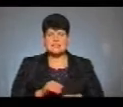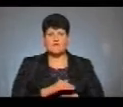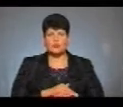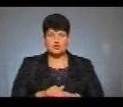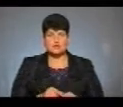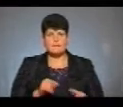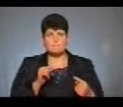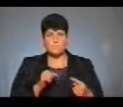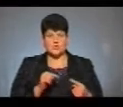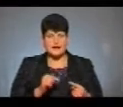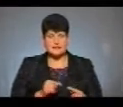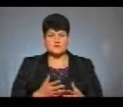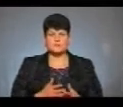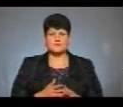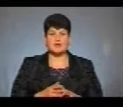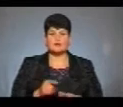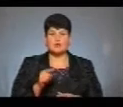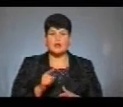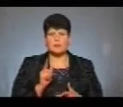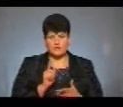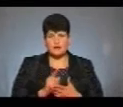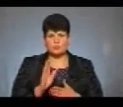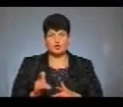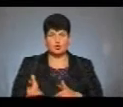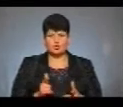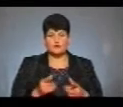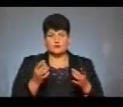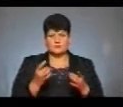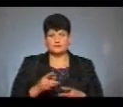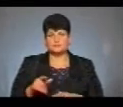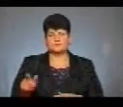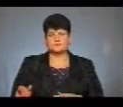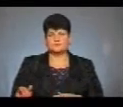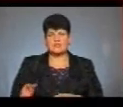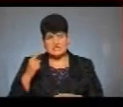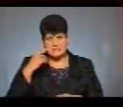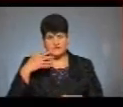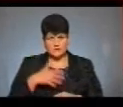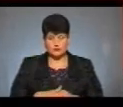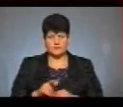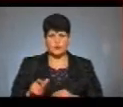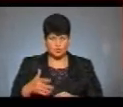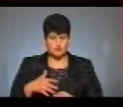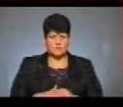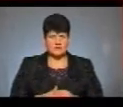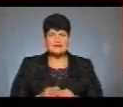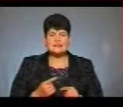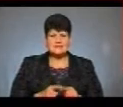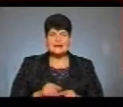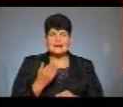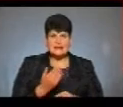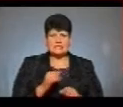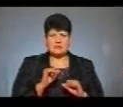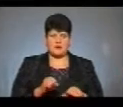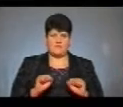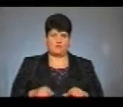протести. Але до вуличних протестів повинні бути готові рядові члени профспілки, свідомі члени профспілки, розуміти, що це саме їхні права